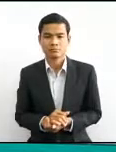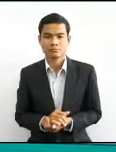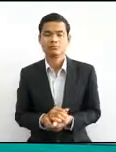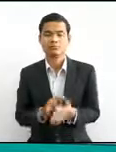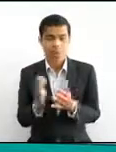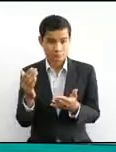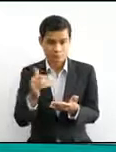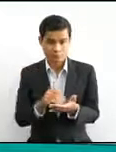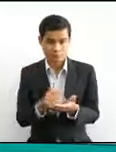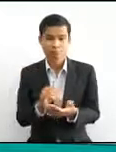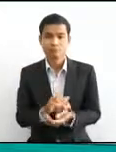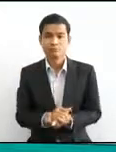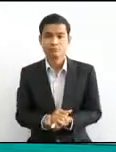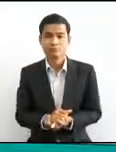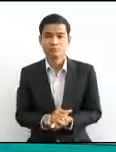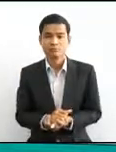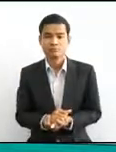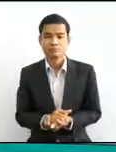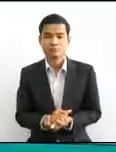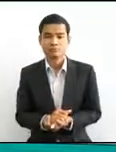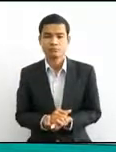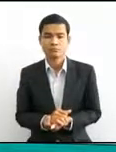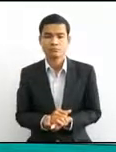cha mà đông tí con